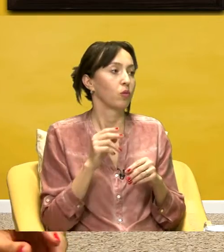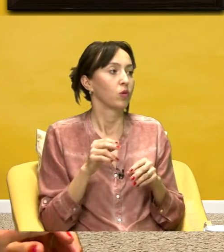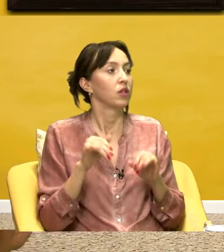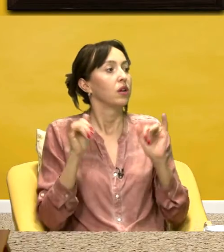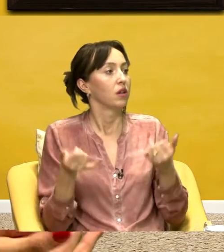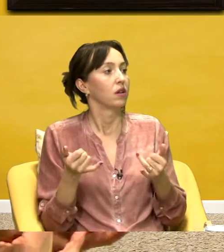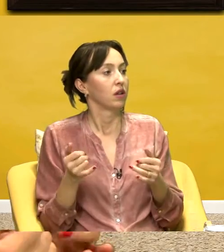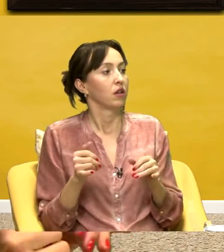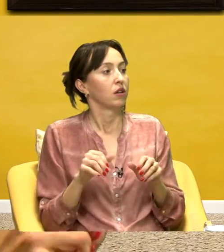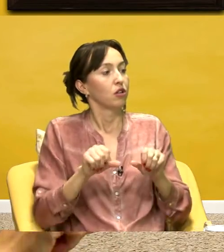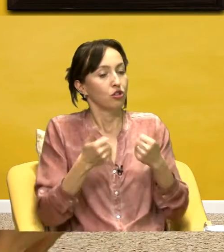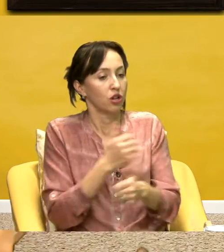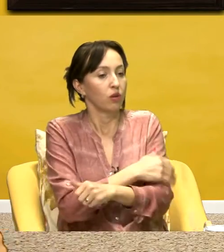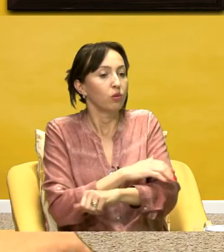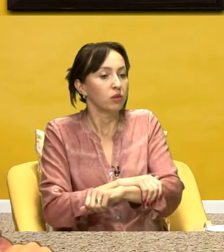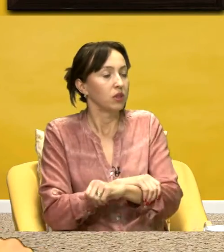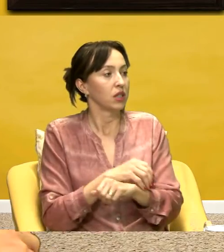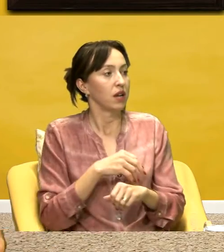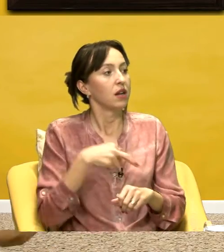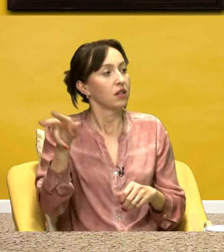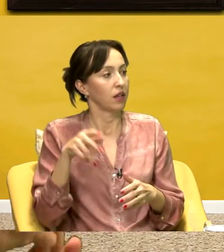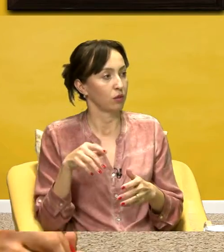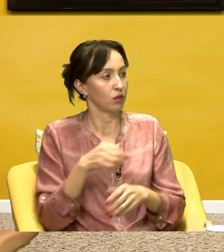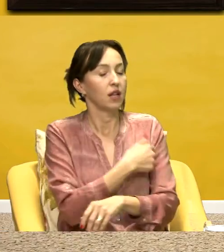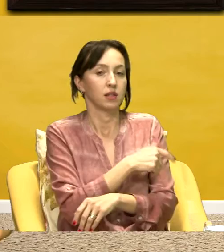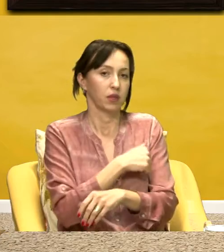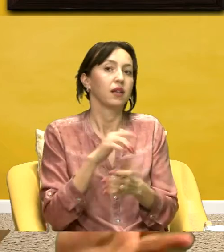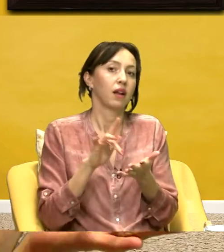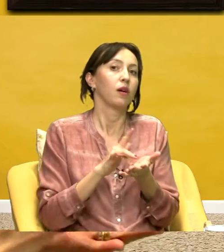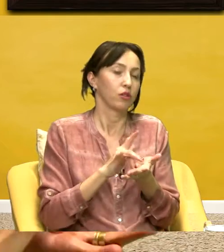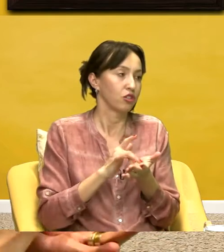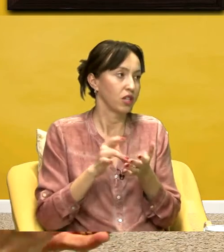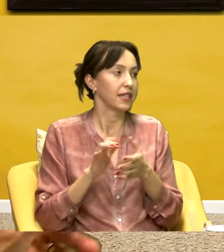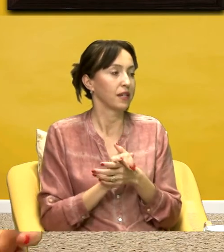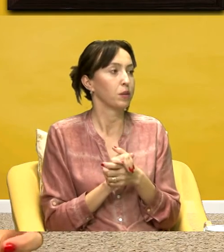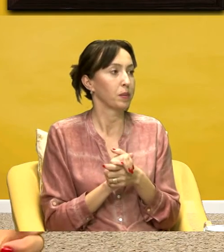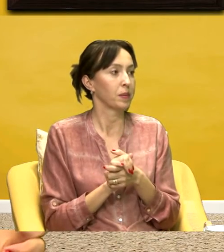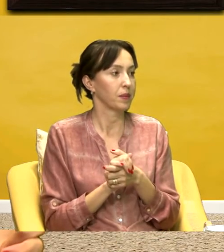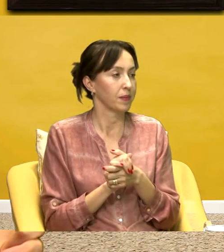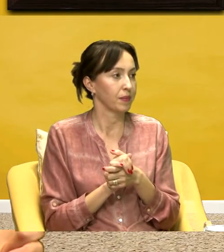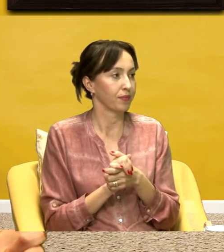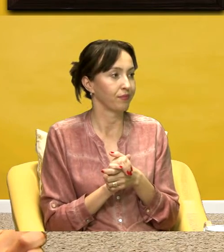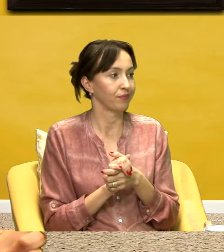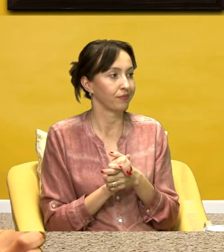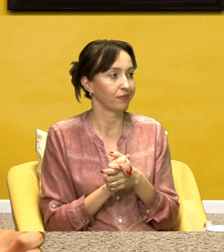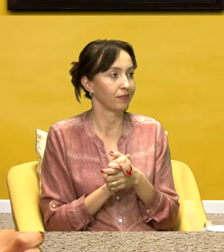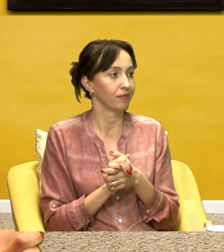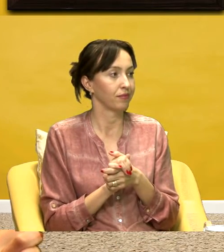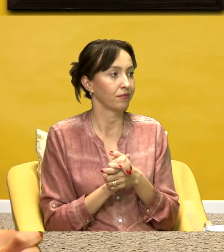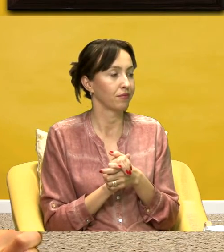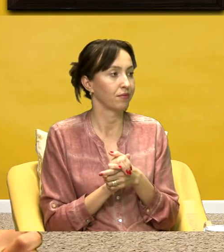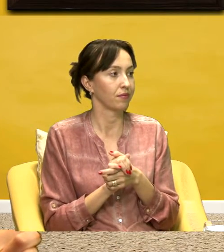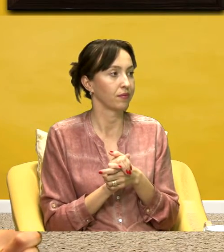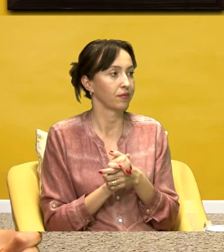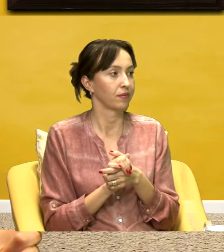nu venise nimeni să-i facă nimic, nu se putea înțelege. Mă gândesc că ar trebui prin spitale